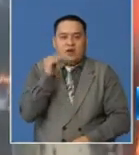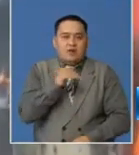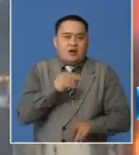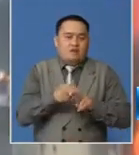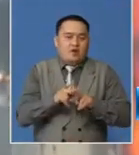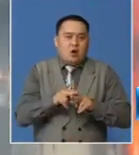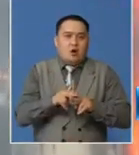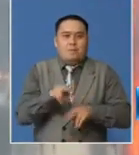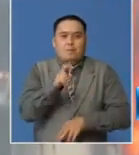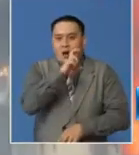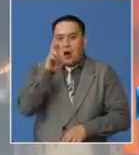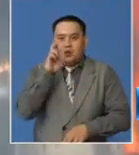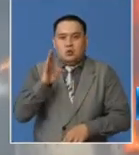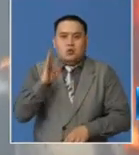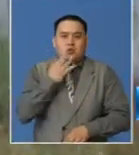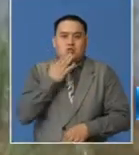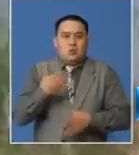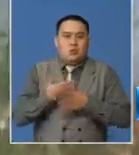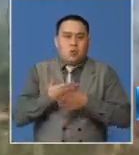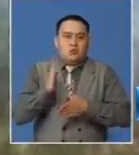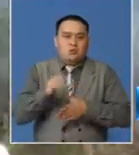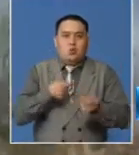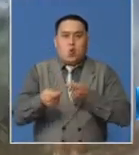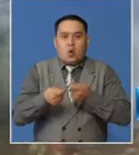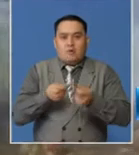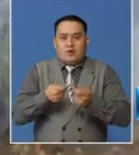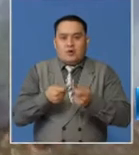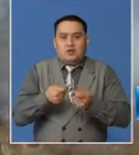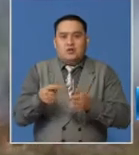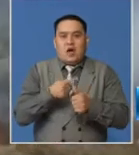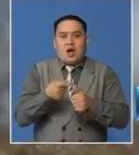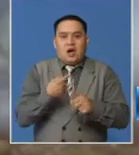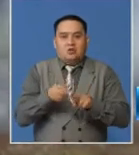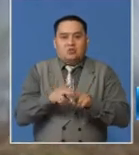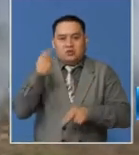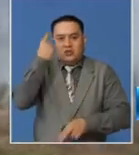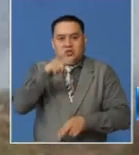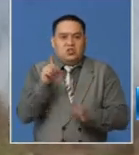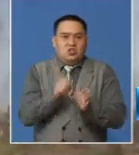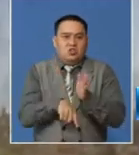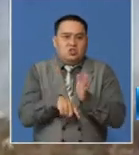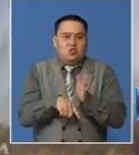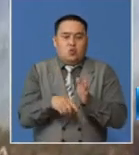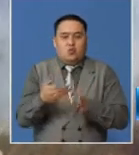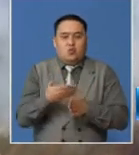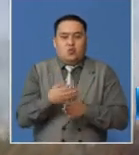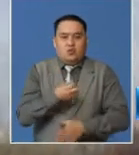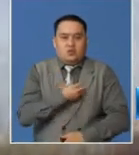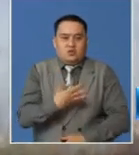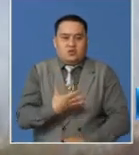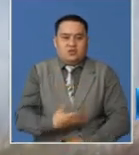из Колумбии и Бразилии, прибудет иностранная помощь. Правительство Боливии назвало эту инициативу дешевым шоу олигархии.